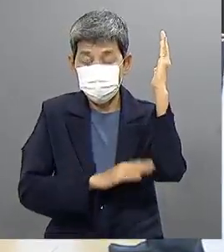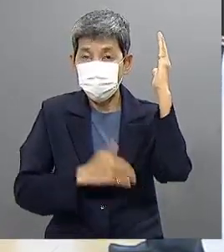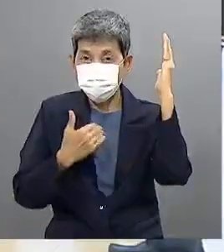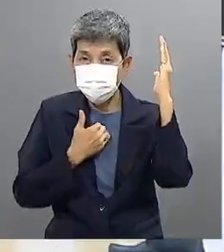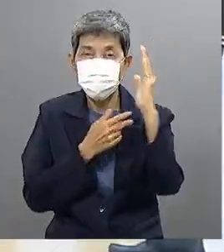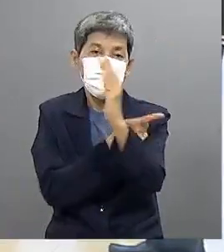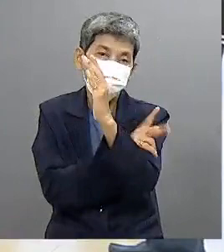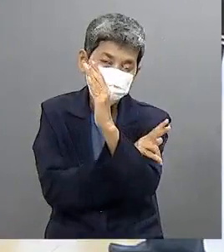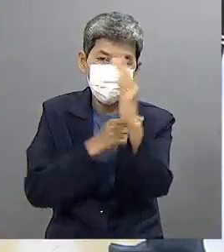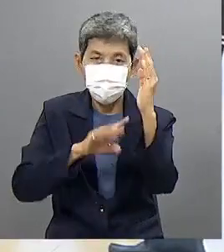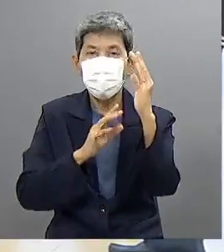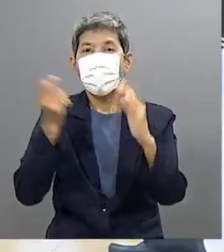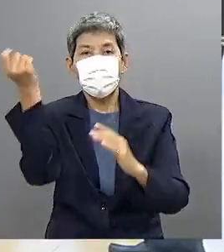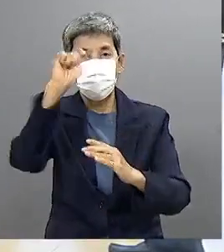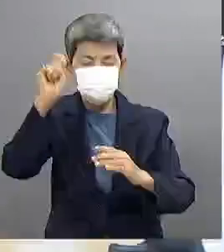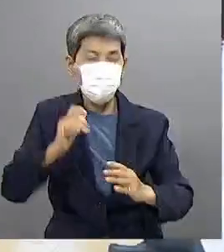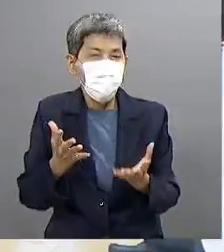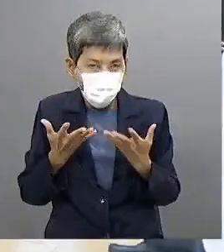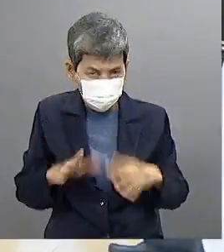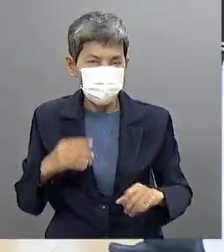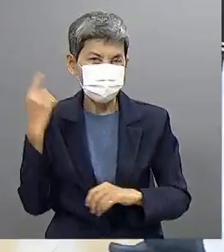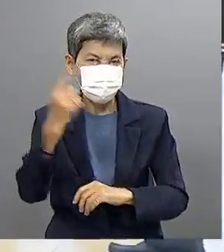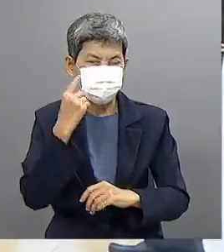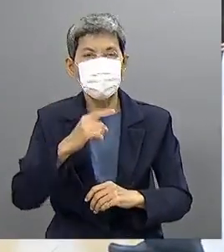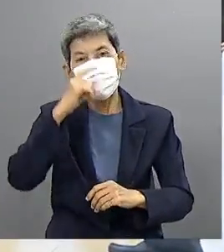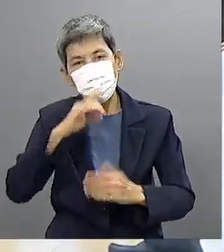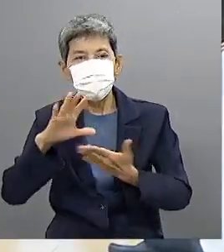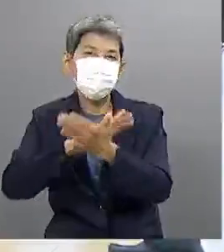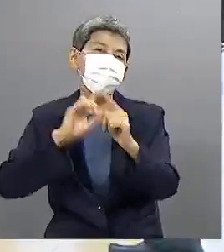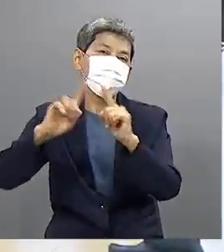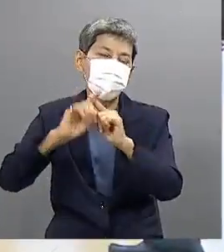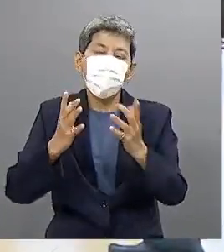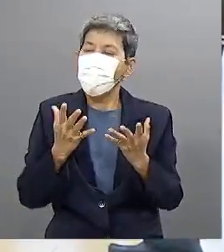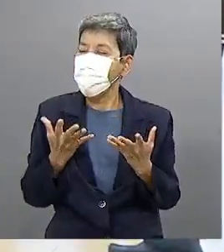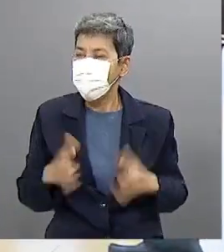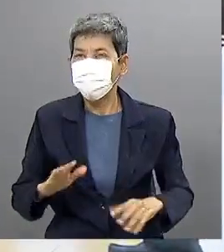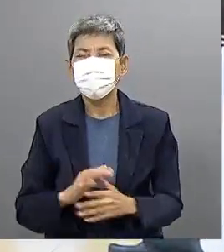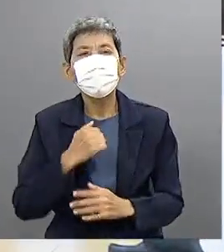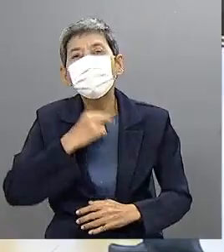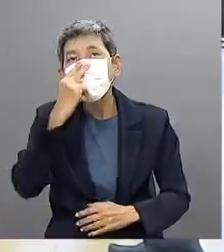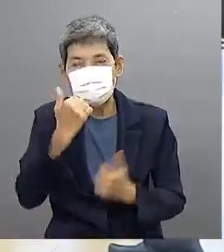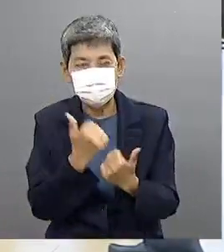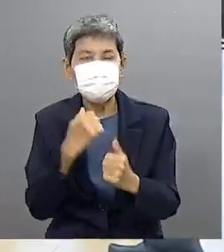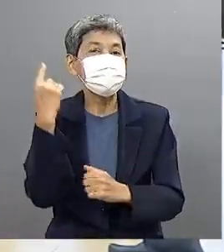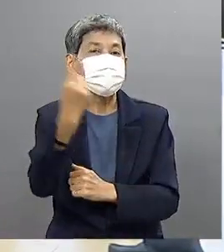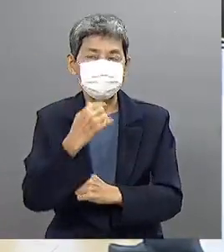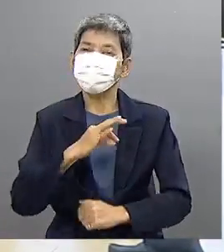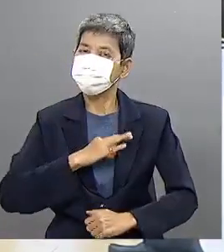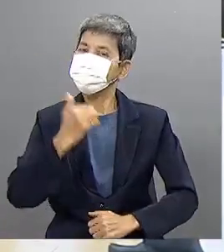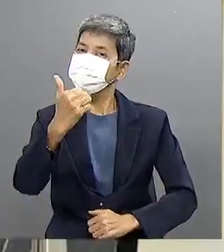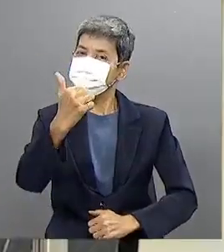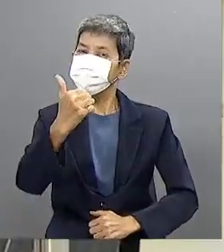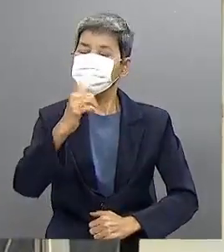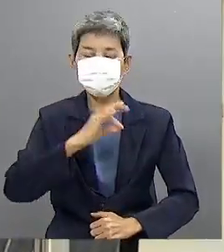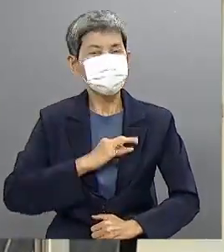บี่ตอนนี้ก็คึกคักด้วยนักท่องเที่ยวทั้งชาวไทยและชาวต่างประเทศนะครับดังนั้นก็เรียกว่าสถานการณ์การท่องเที่ยวกลับมาค่อนข้างจะเกือบเป็นปกติแล้ว